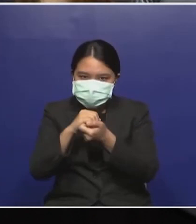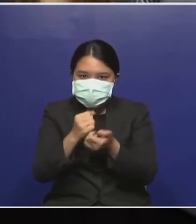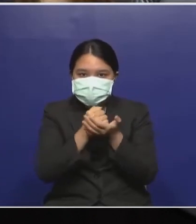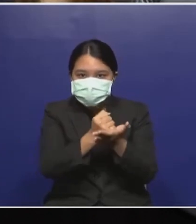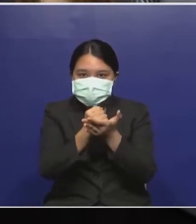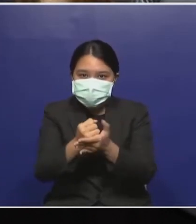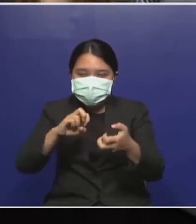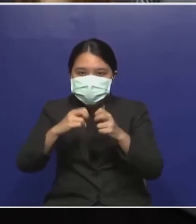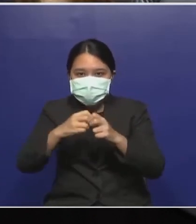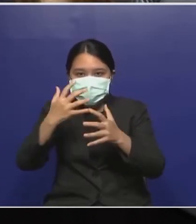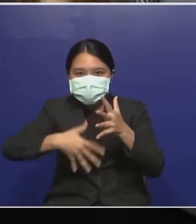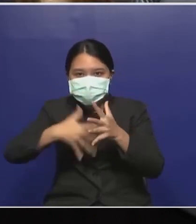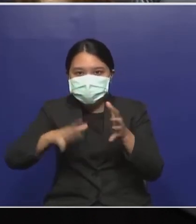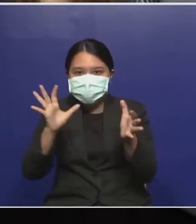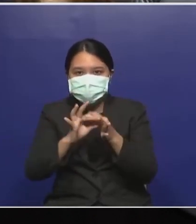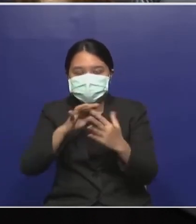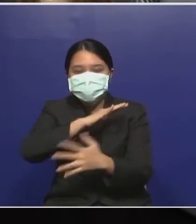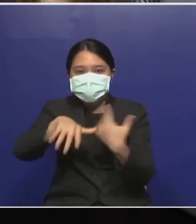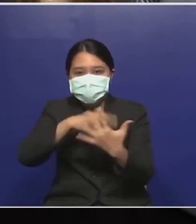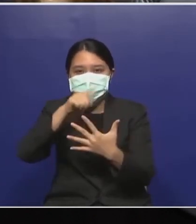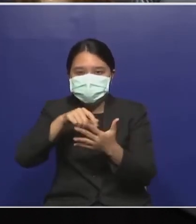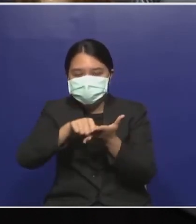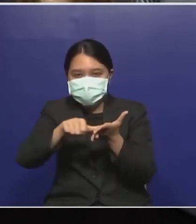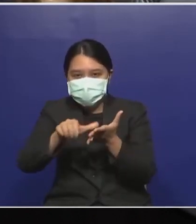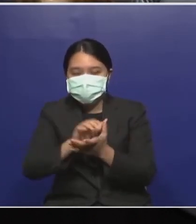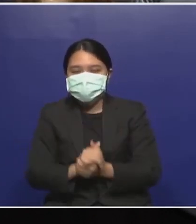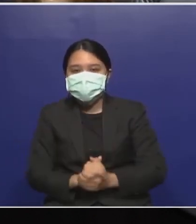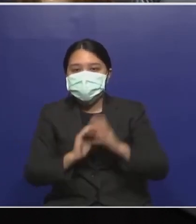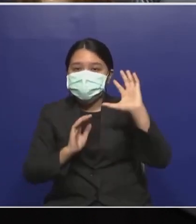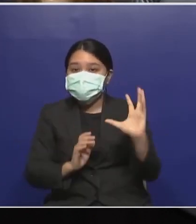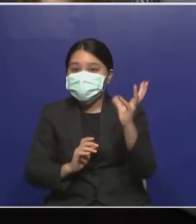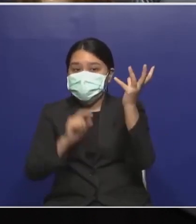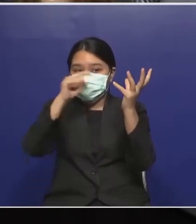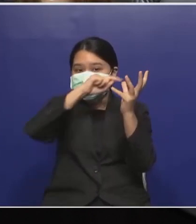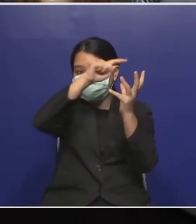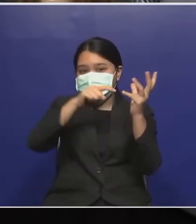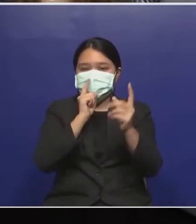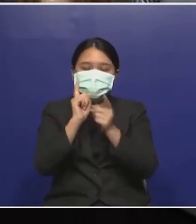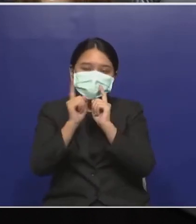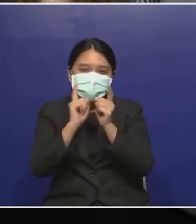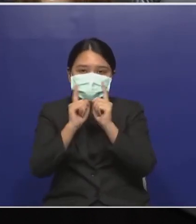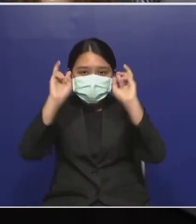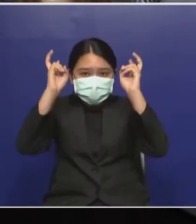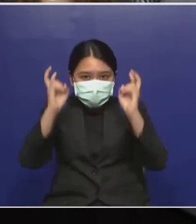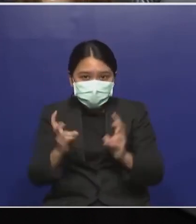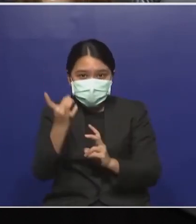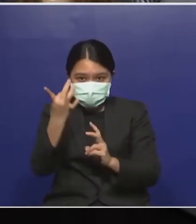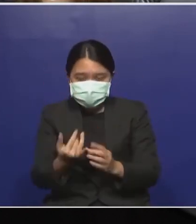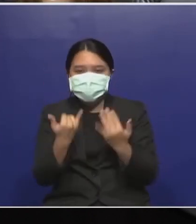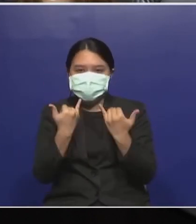ญหส่งวัรร้มออกไปดูครับทั่วโลกเขาพูดเรองอะไรกันวันนี้เขาพูดเรื่องโลกร้อน